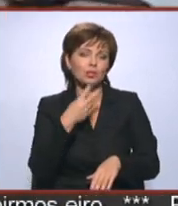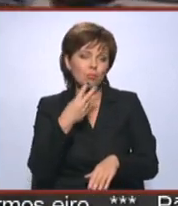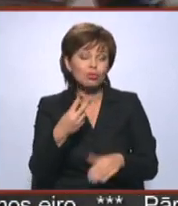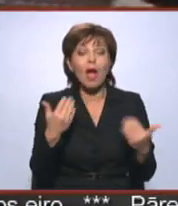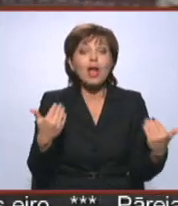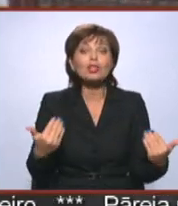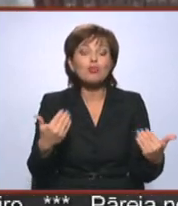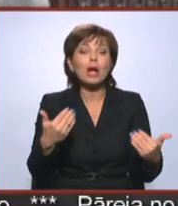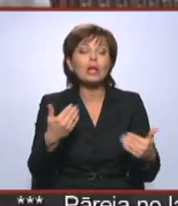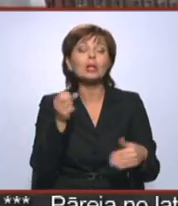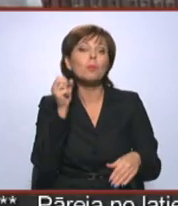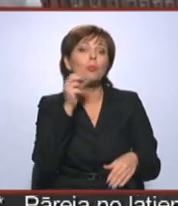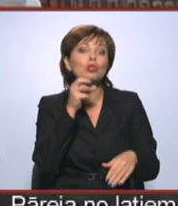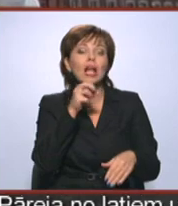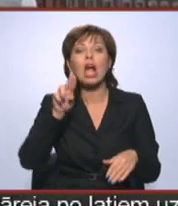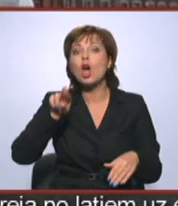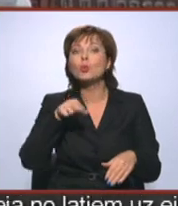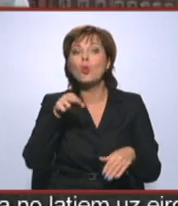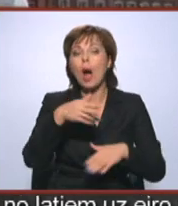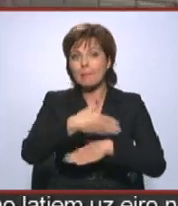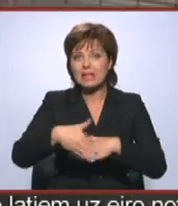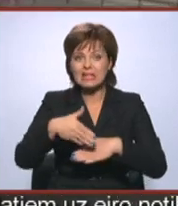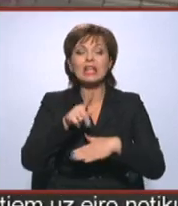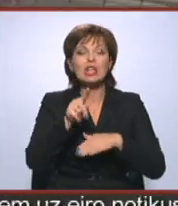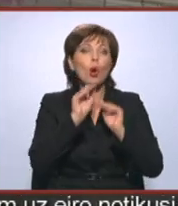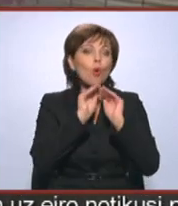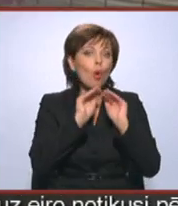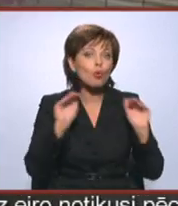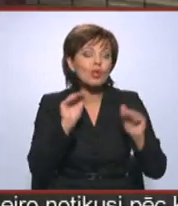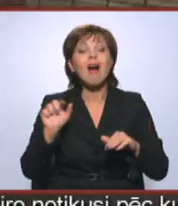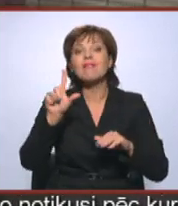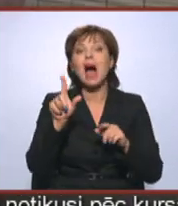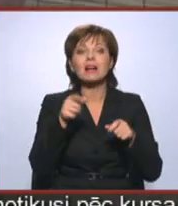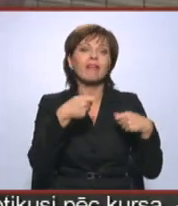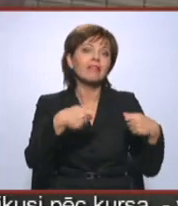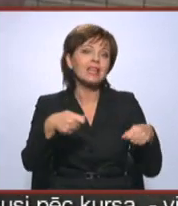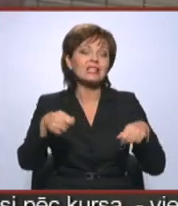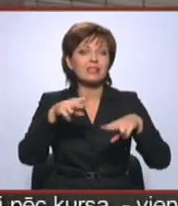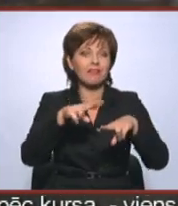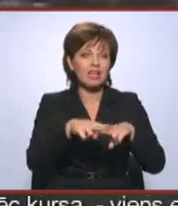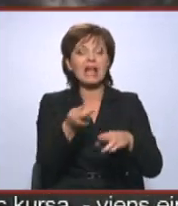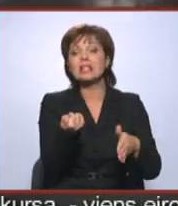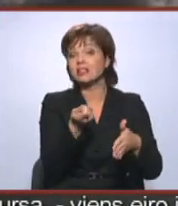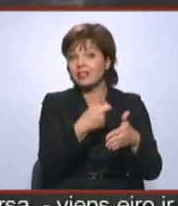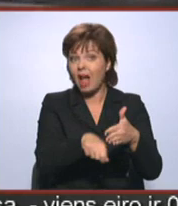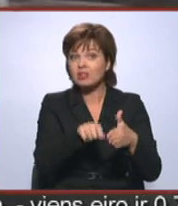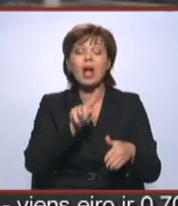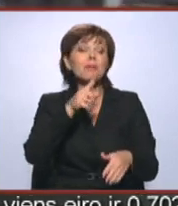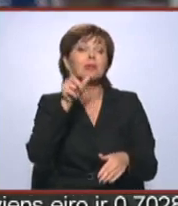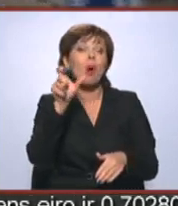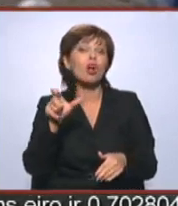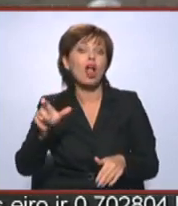Šodien vēl pusdienas laikā Dobeles ielas ir pavisam klusas. Arī vairums tirdzniecības vietu šodien slēgtas. Pirmos klientus